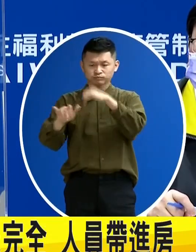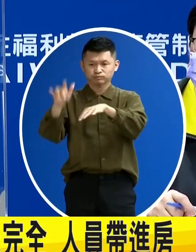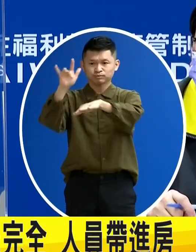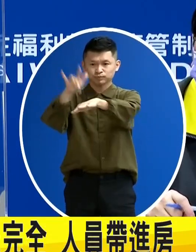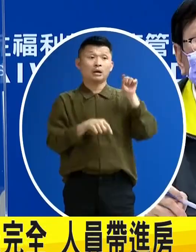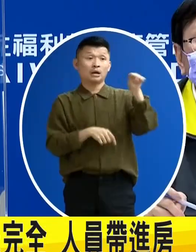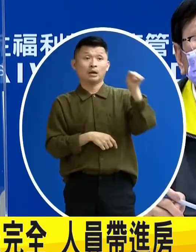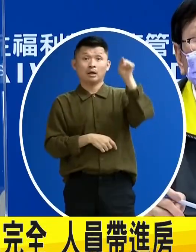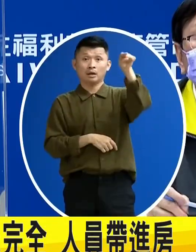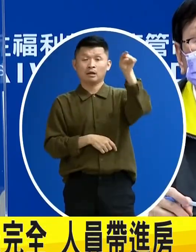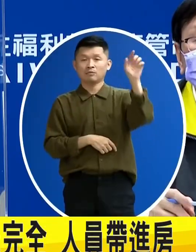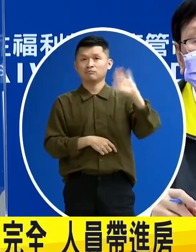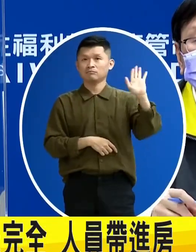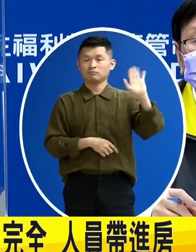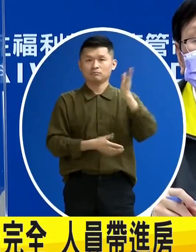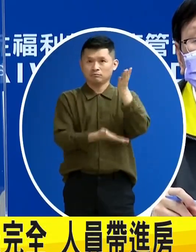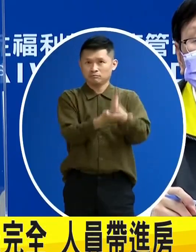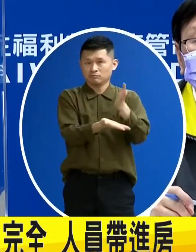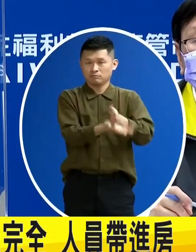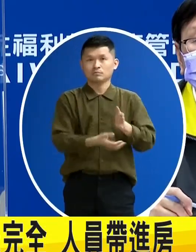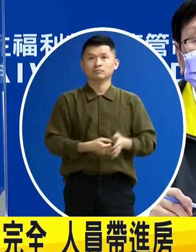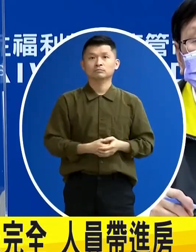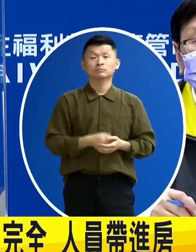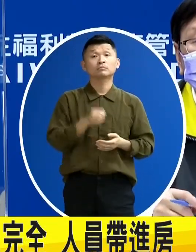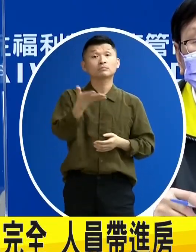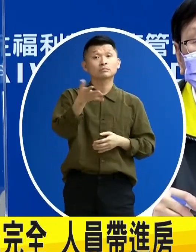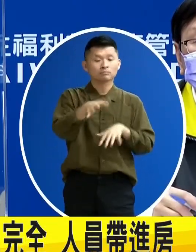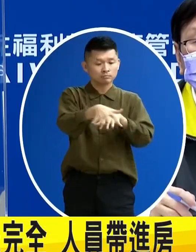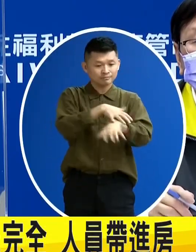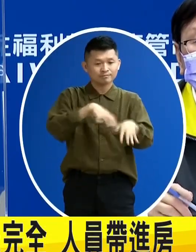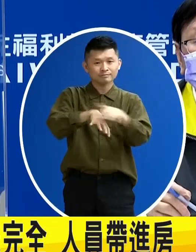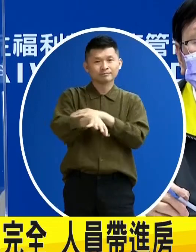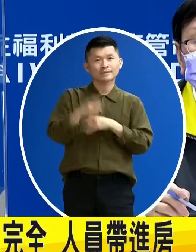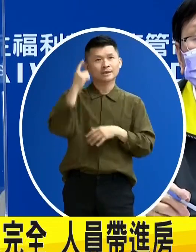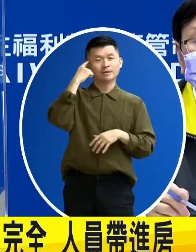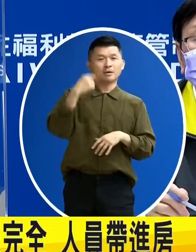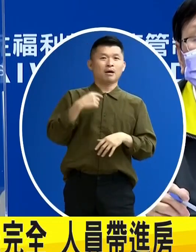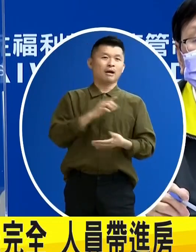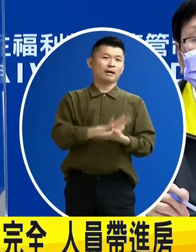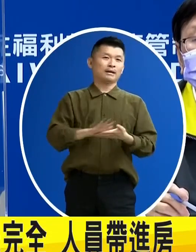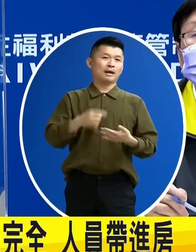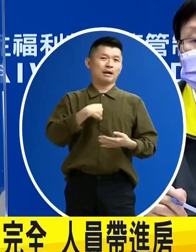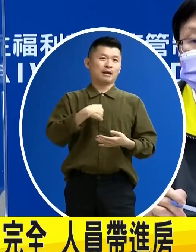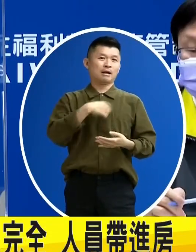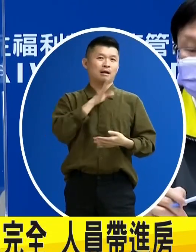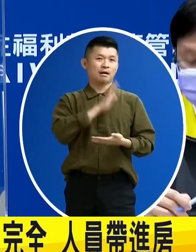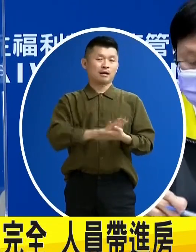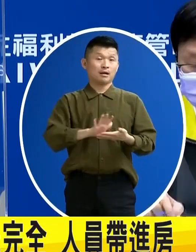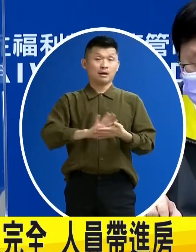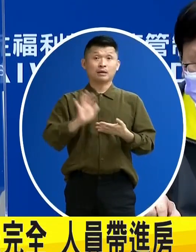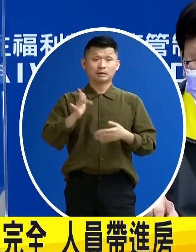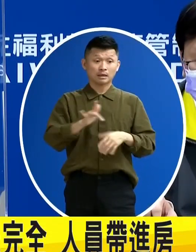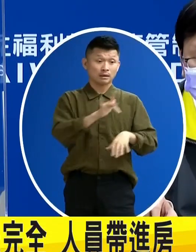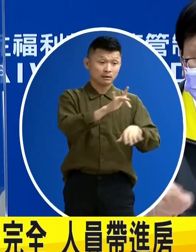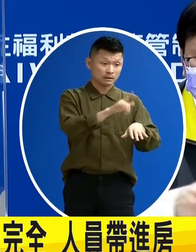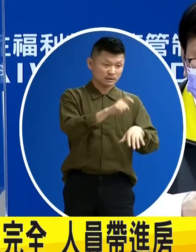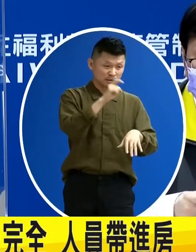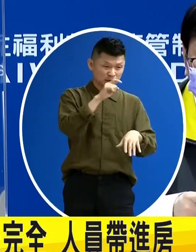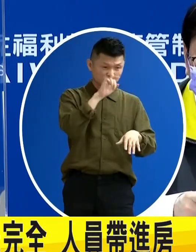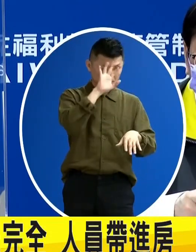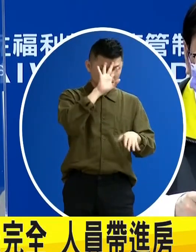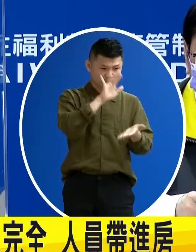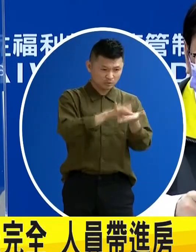里面去，啊，其实这都是很容易，就是我们戴着手套以为是干净的，可他可能触碰了一些可能的物